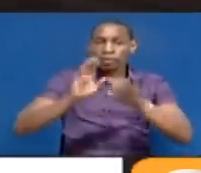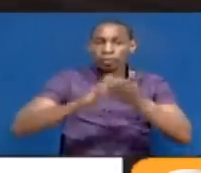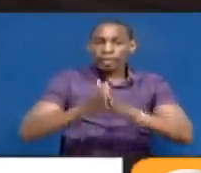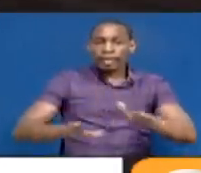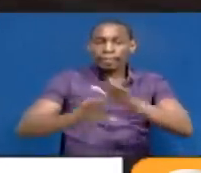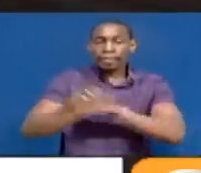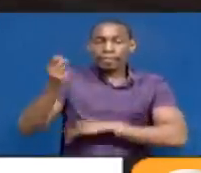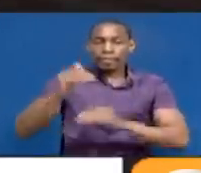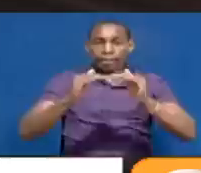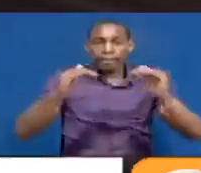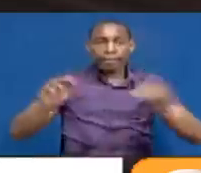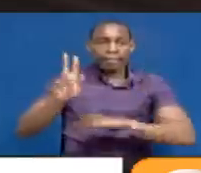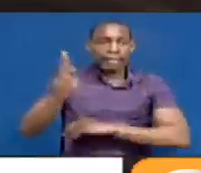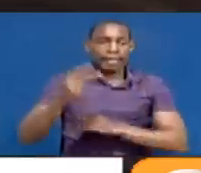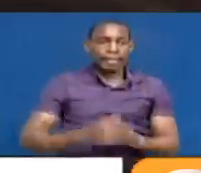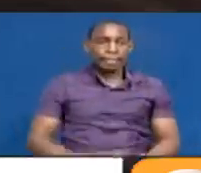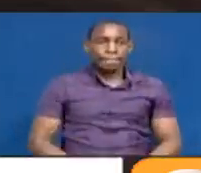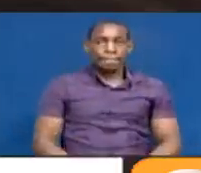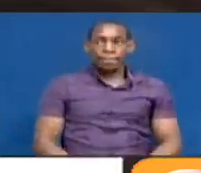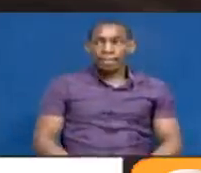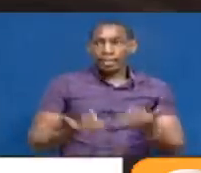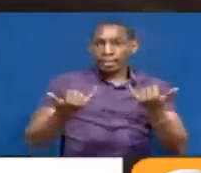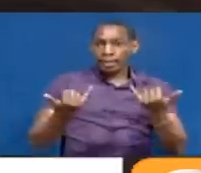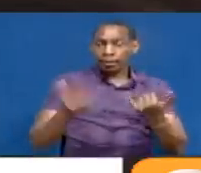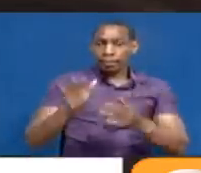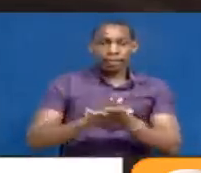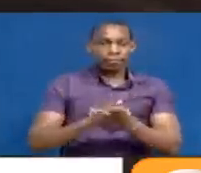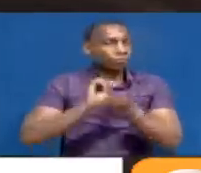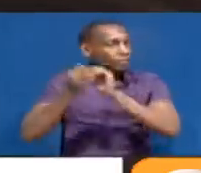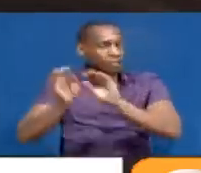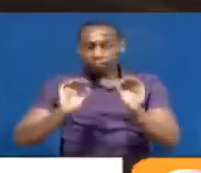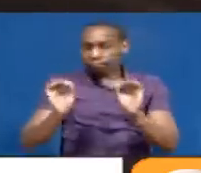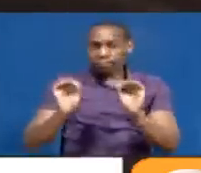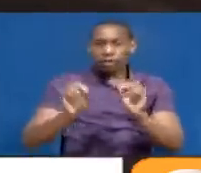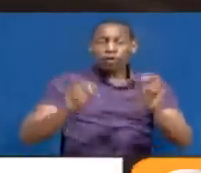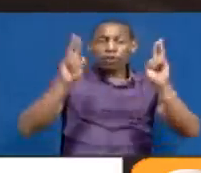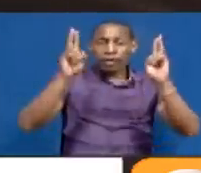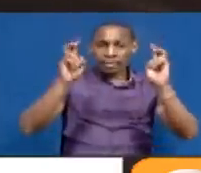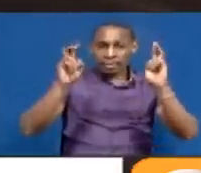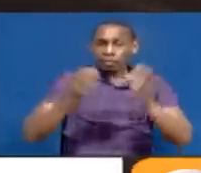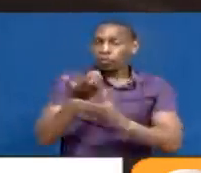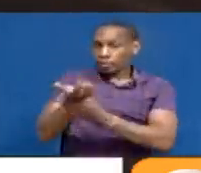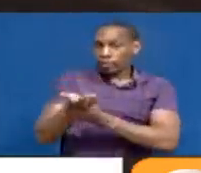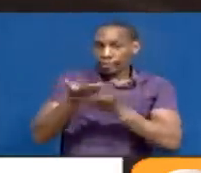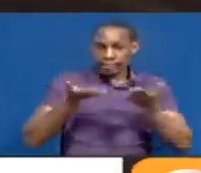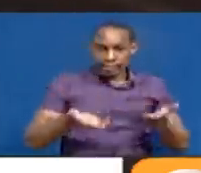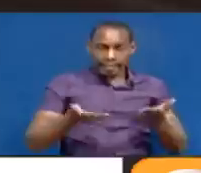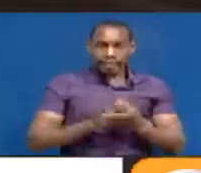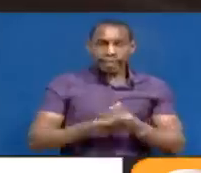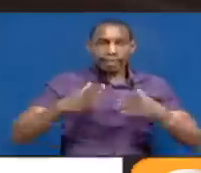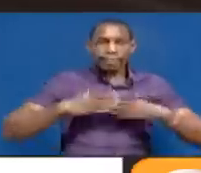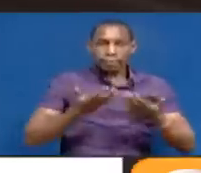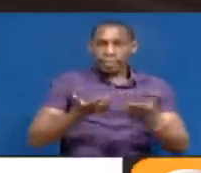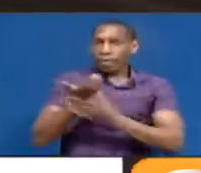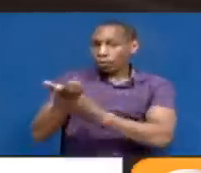deputy president of the Republic of Kenya. Kwa hivyo usirudi nyuma katika swala ambalo tumekuomba hapa.